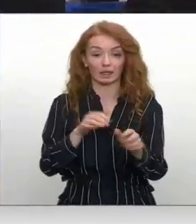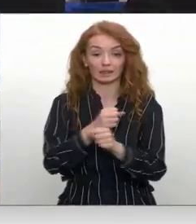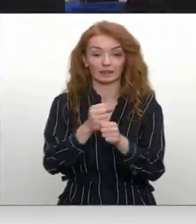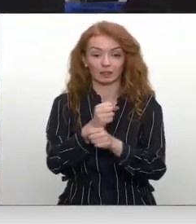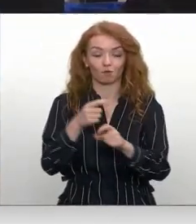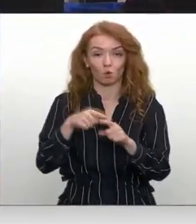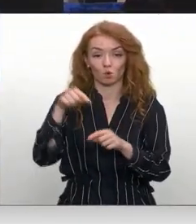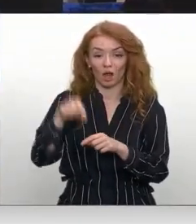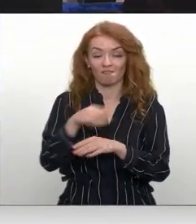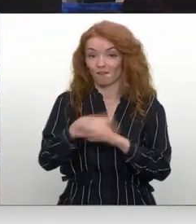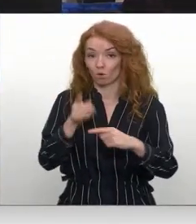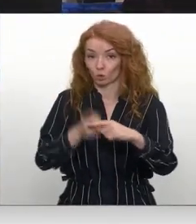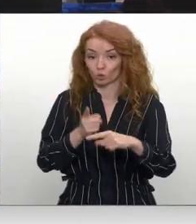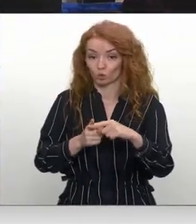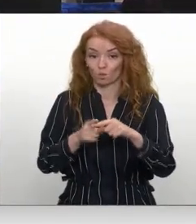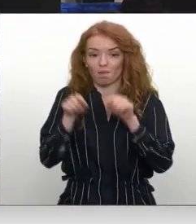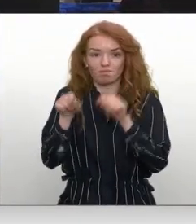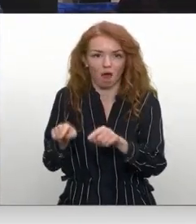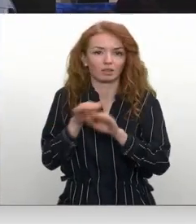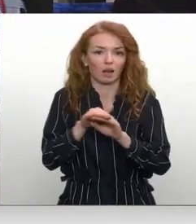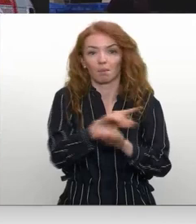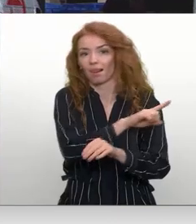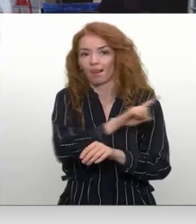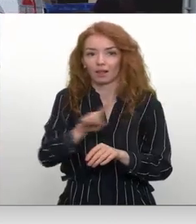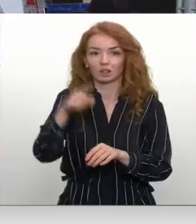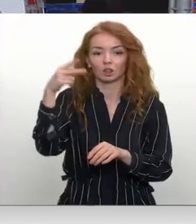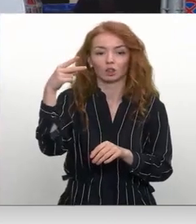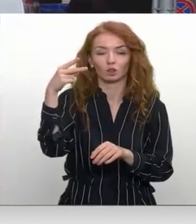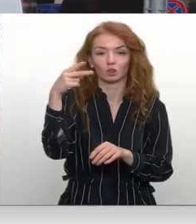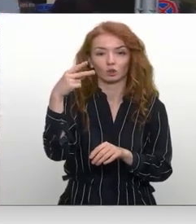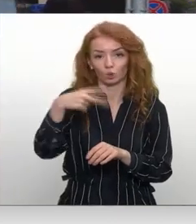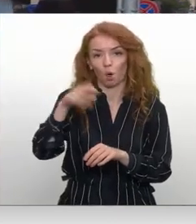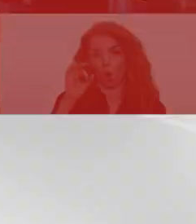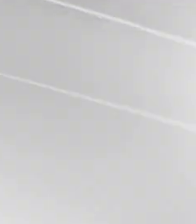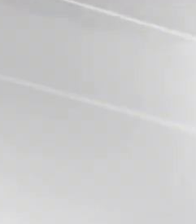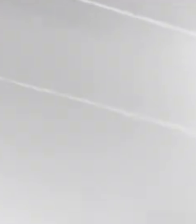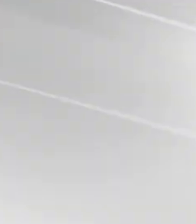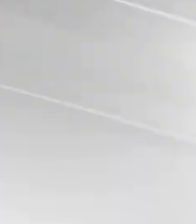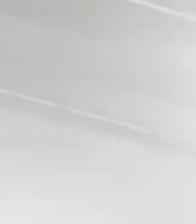Dzirnavu un Turgēņa vīles krustojumā šāda saglabāsies līdz 20. oktobrim.